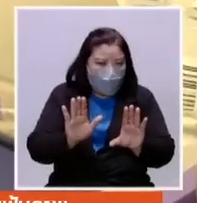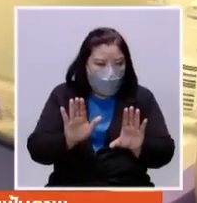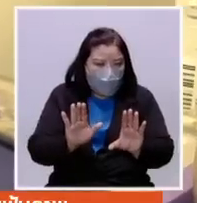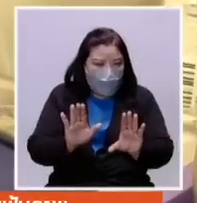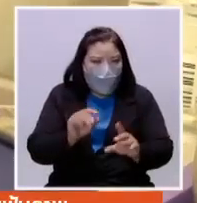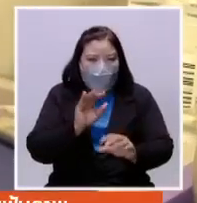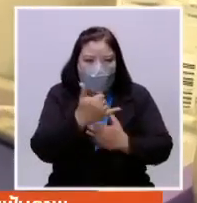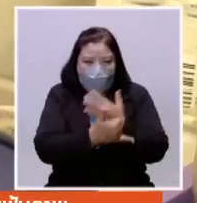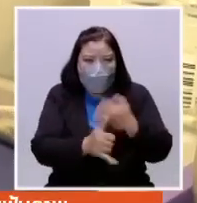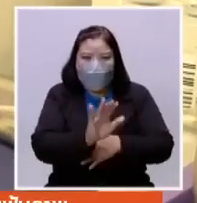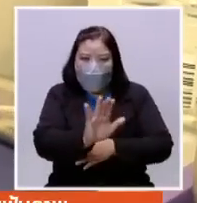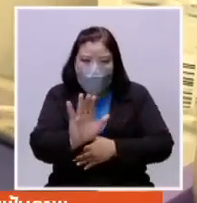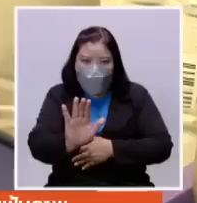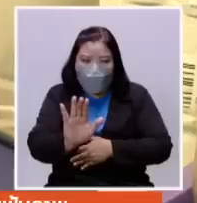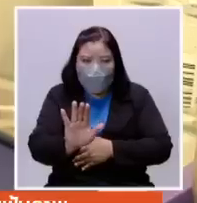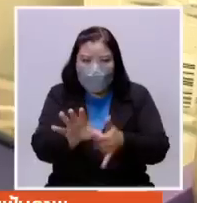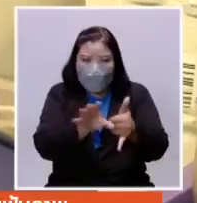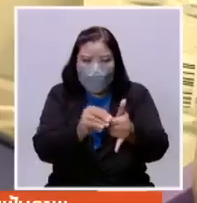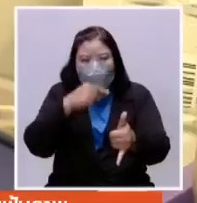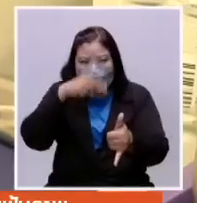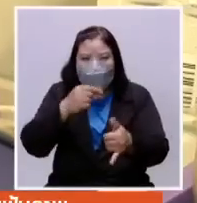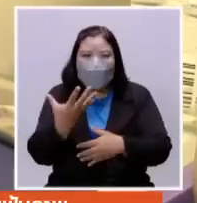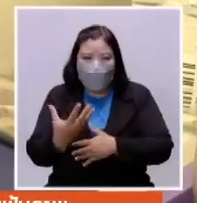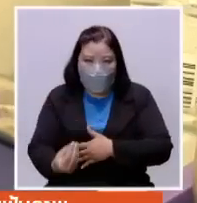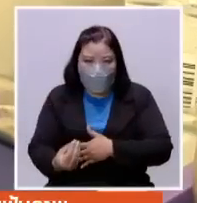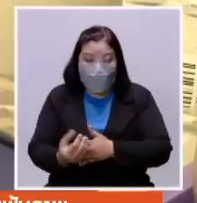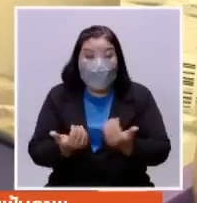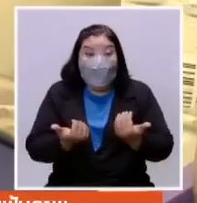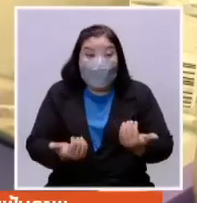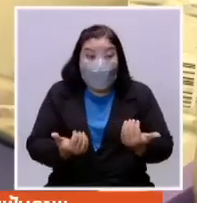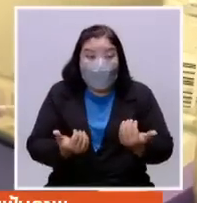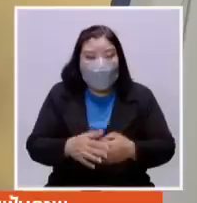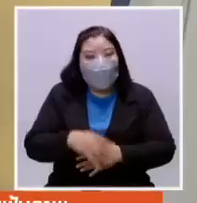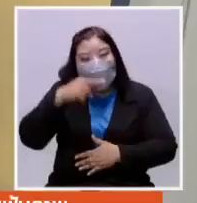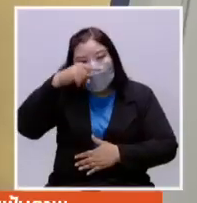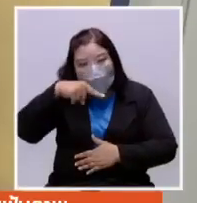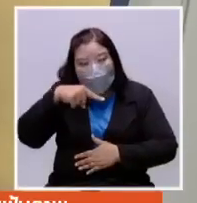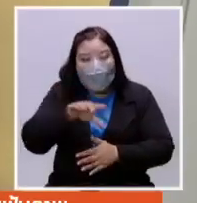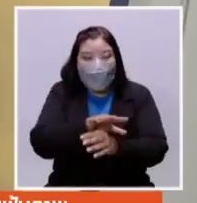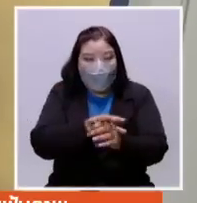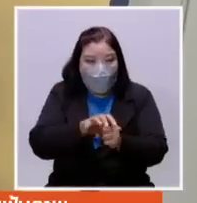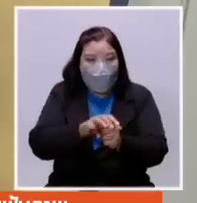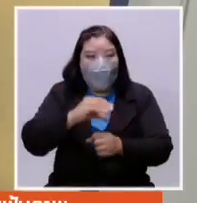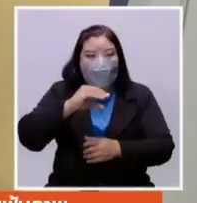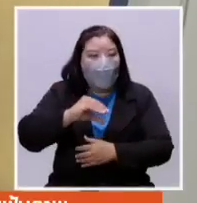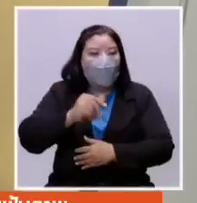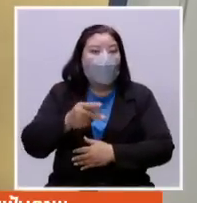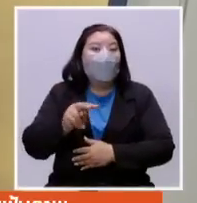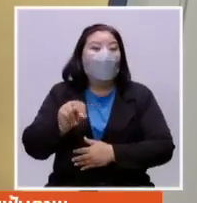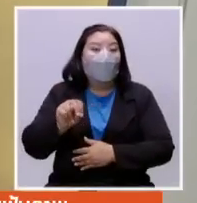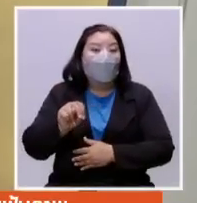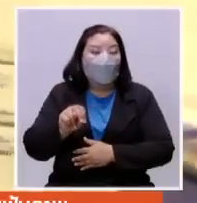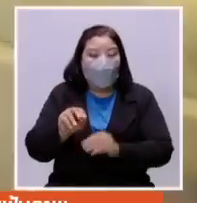ที่มีสถานการณ์การระบาดมาก่อนเราครับศาสตราจารย์กิตติคุณวสันต์ท่านบอกว่าโอไมครอน BA.2 ในไทยขณะ